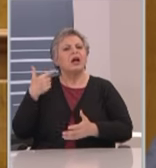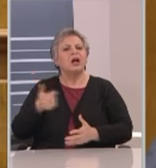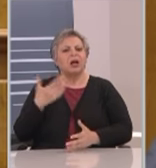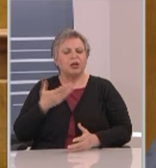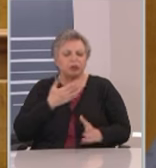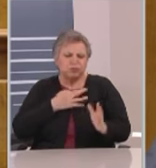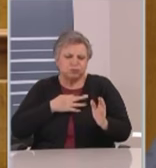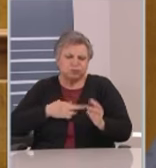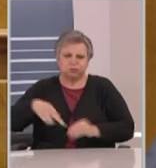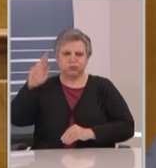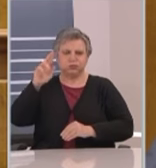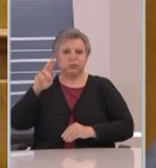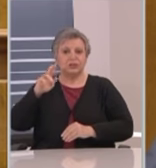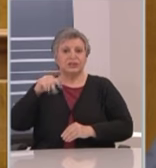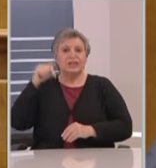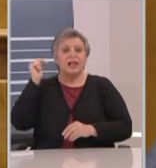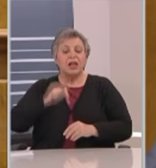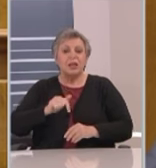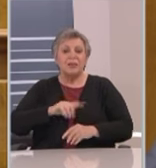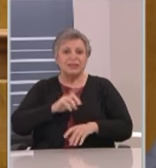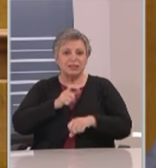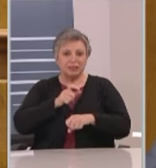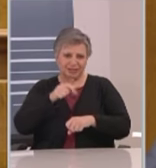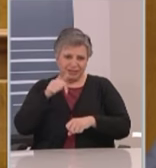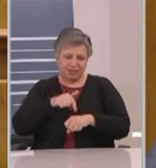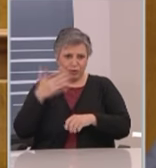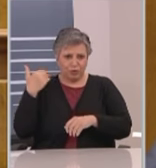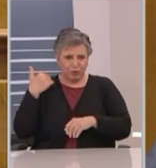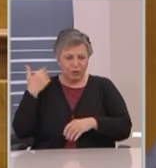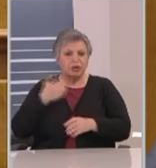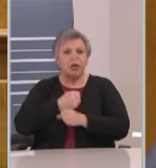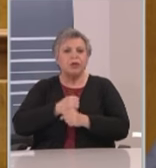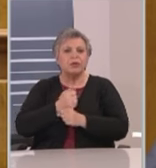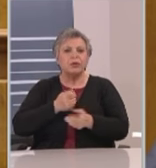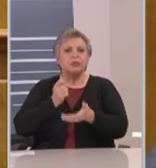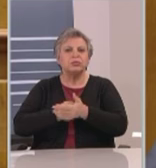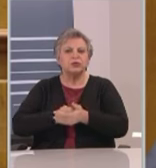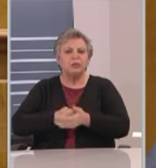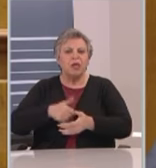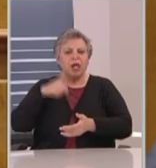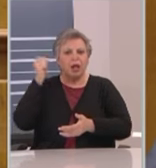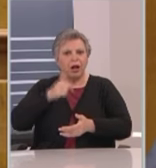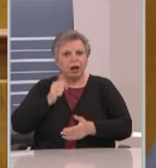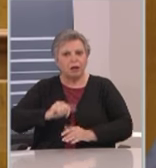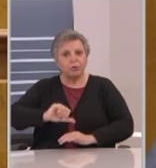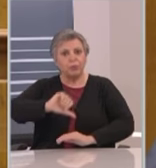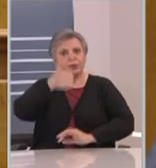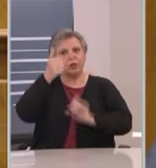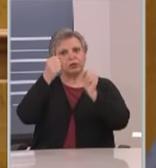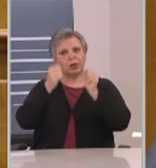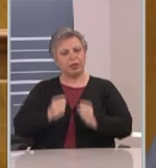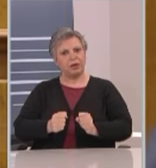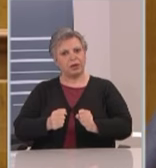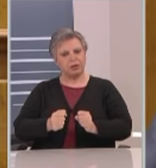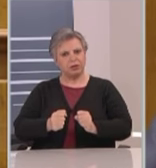Καταλήγουμε να είμαστε οι πρώτοι μακράν σε φαρμακευτική δαπάνη σε ποσοστό του ΑΕΠ. Και ο λόγος δεν είναι